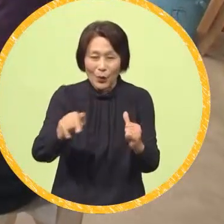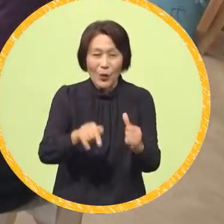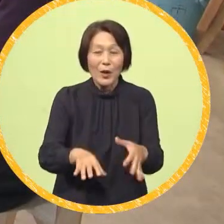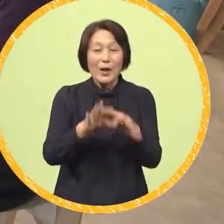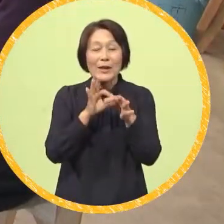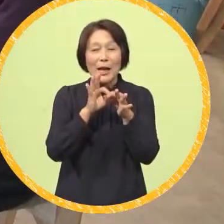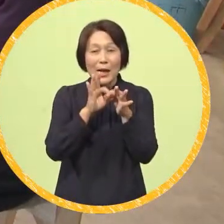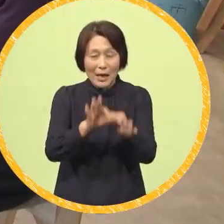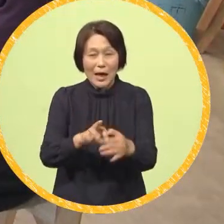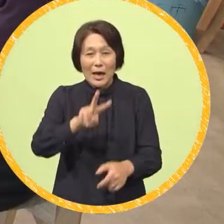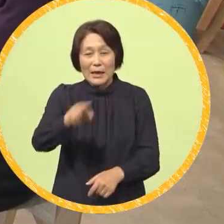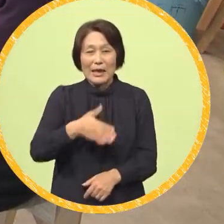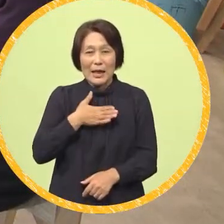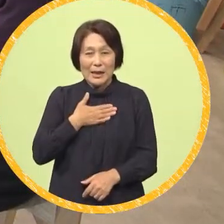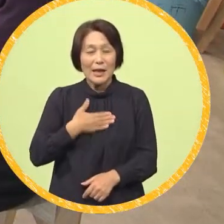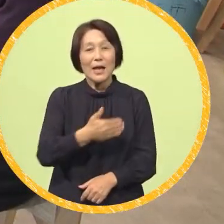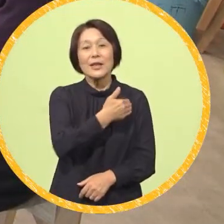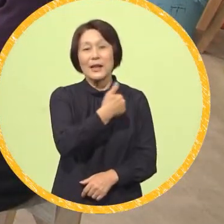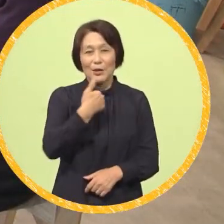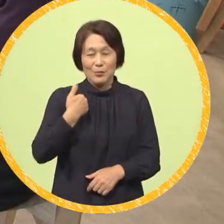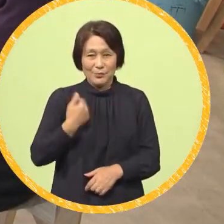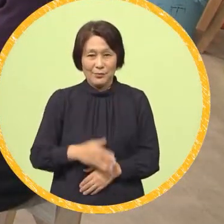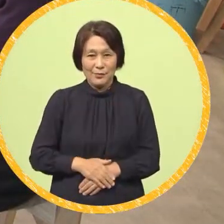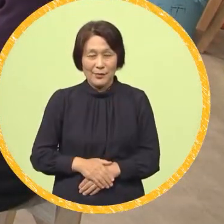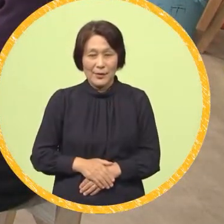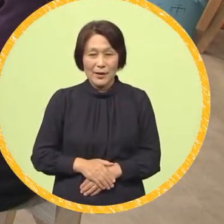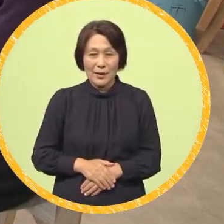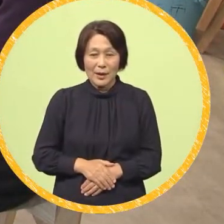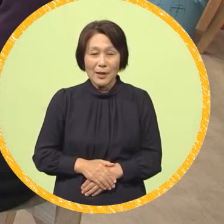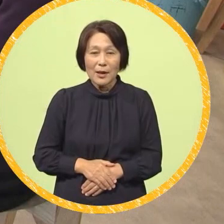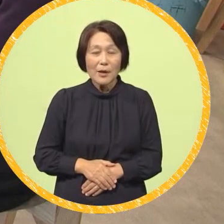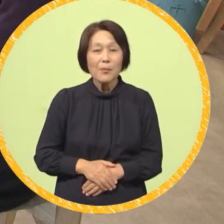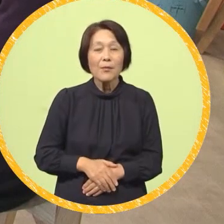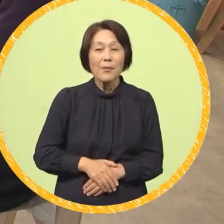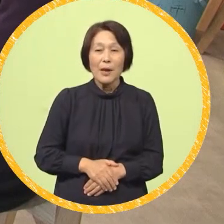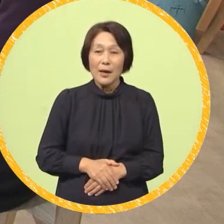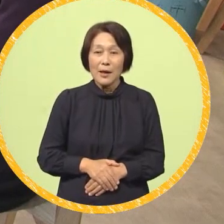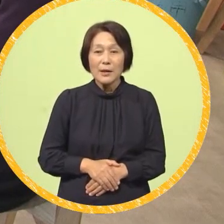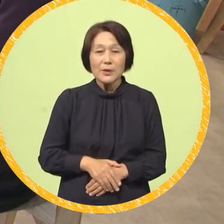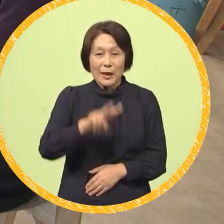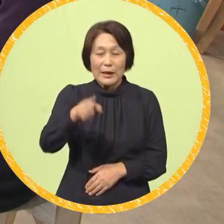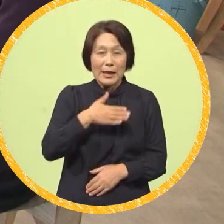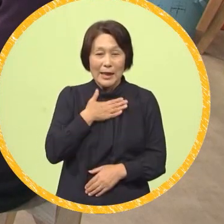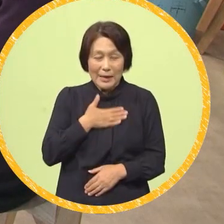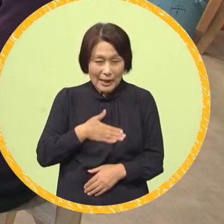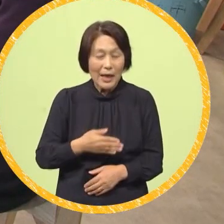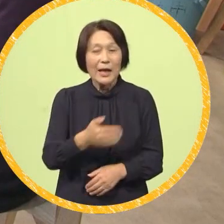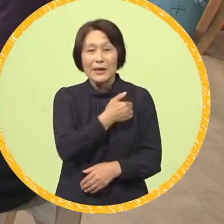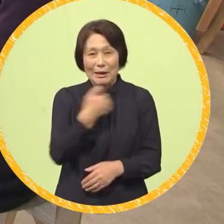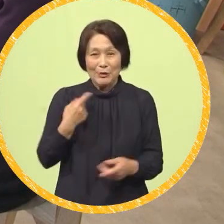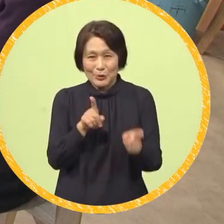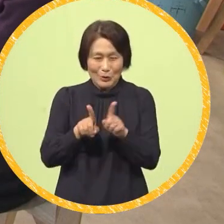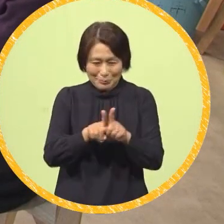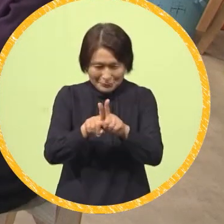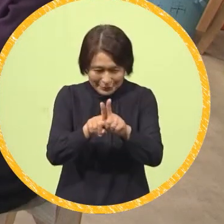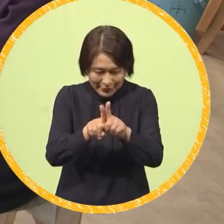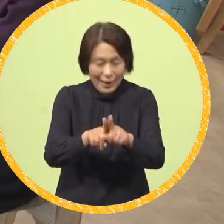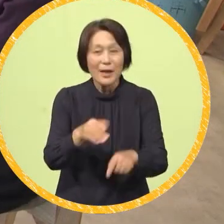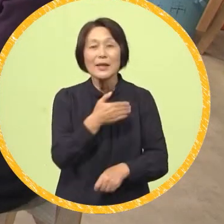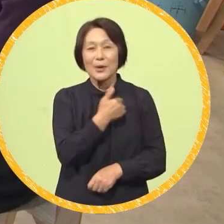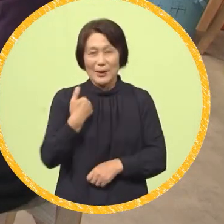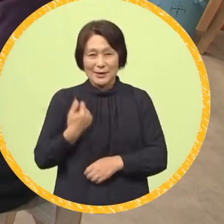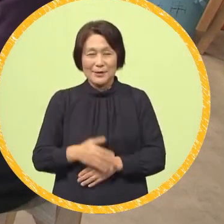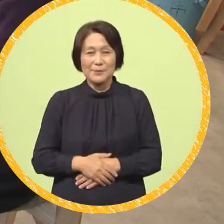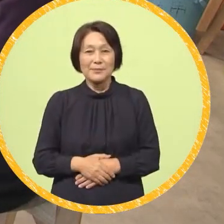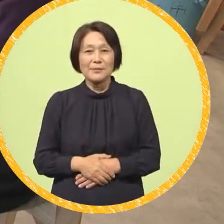からこそ分かることがたくさんあるんです。入所者たちの一番の理解者として寄り添っています。 みんな好きじゃない、それ